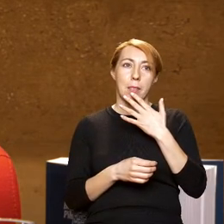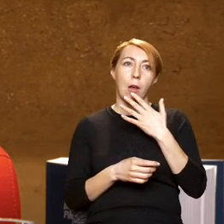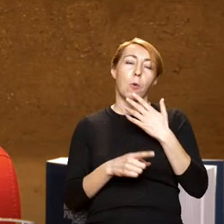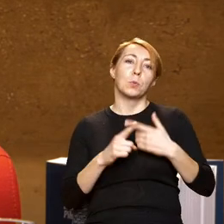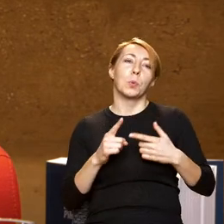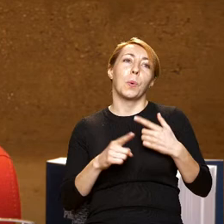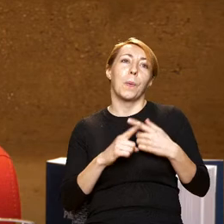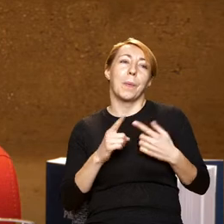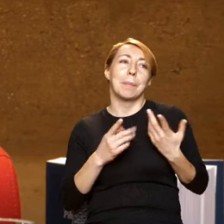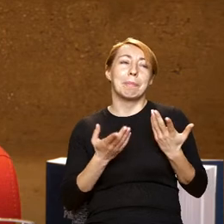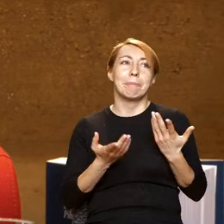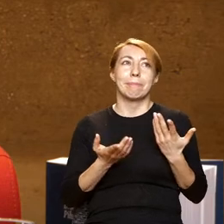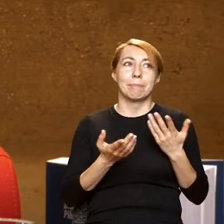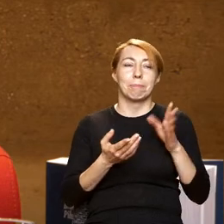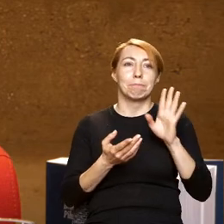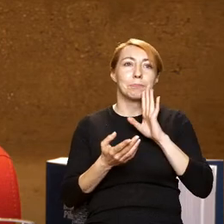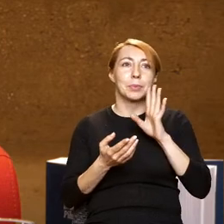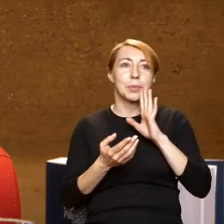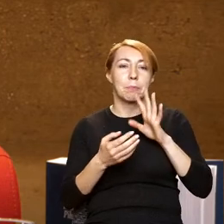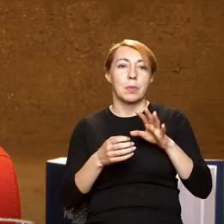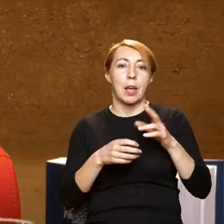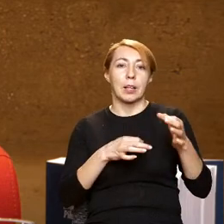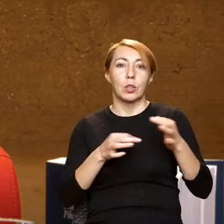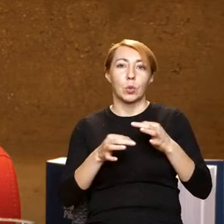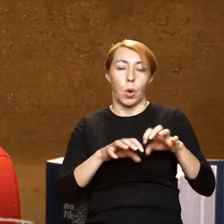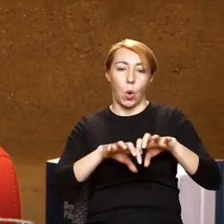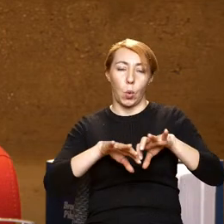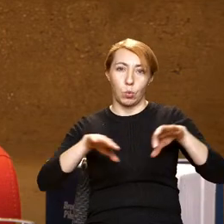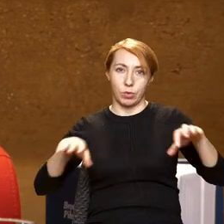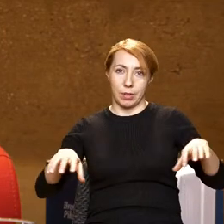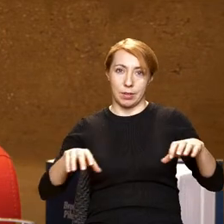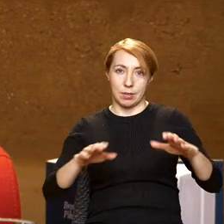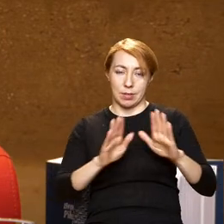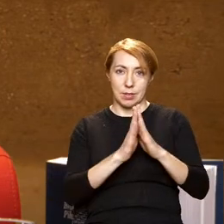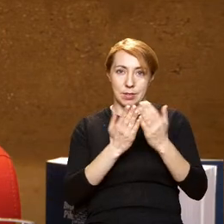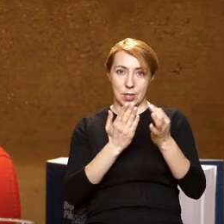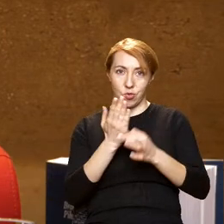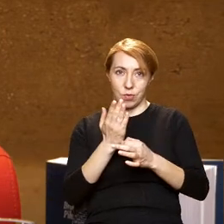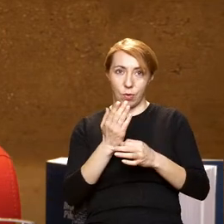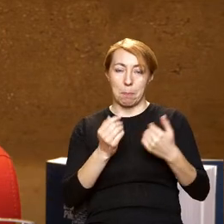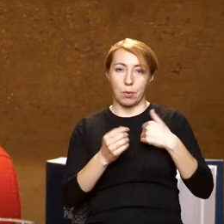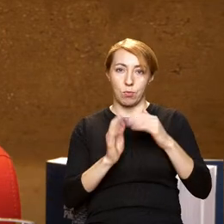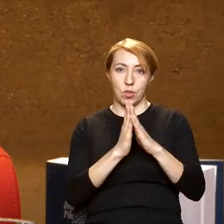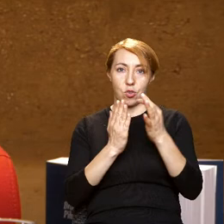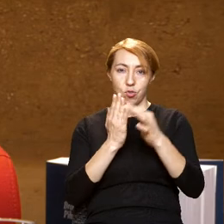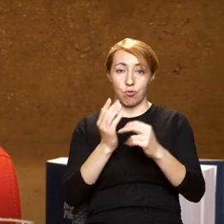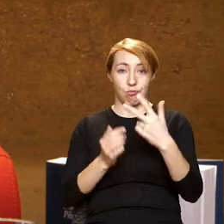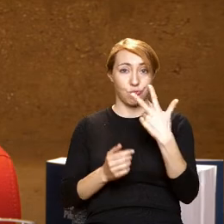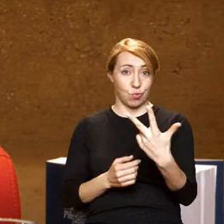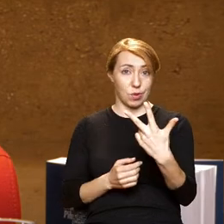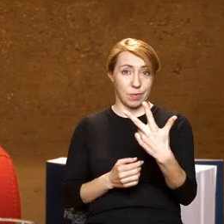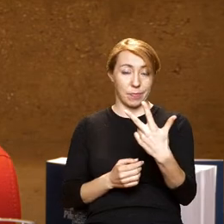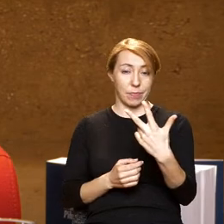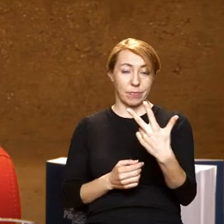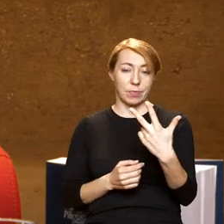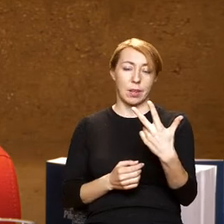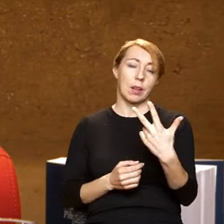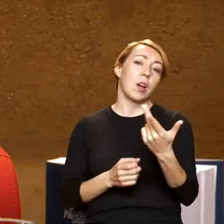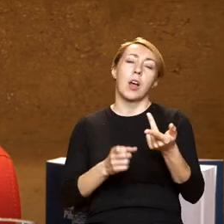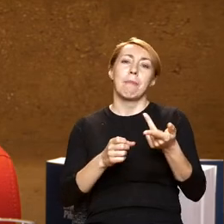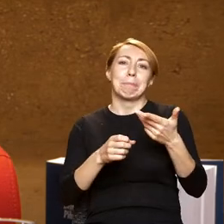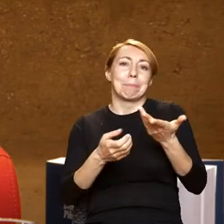pobrzmiewa historia rozdzielenia tych zeszytów. Były trzy zeszyty. One zostały na jakimś